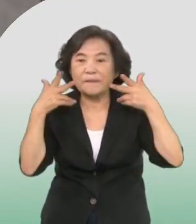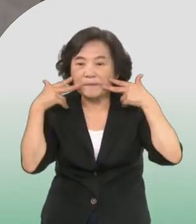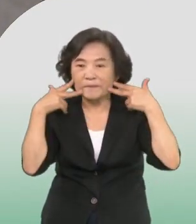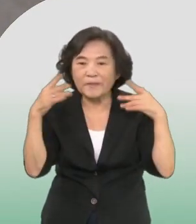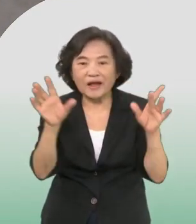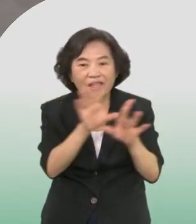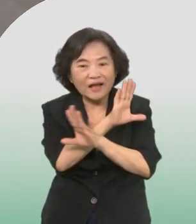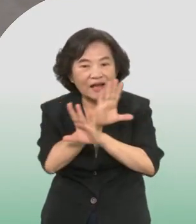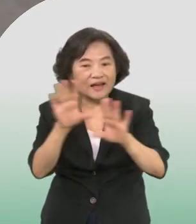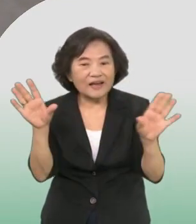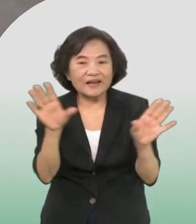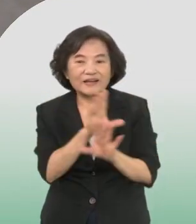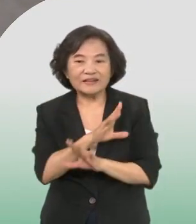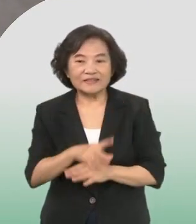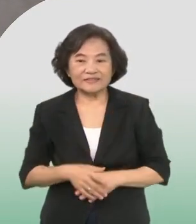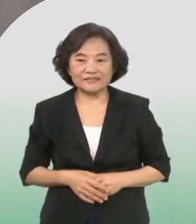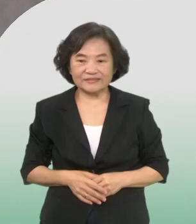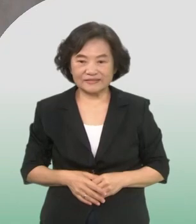habas ho